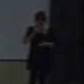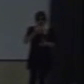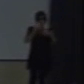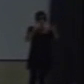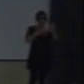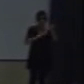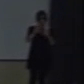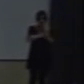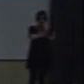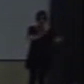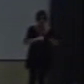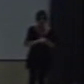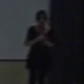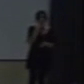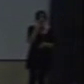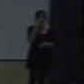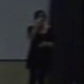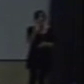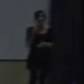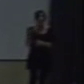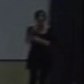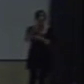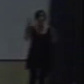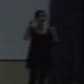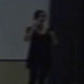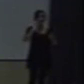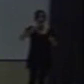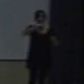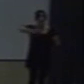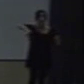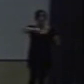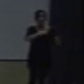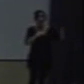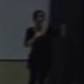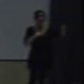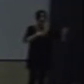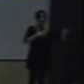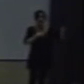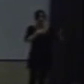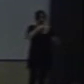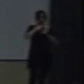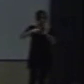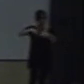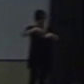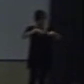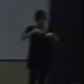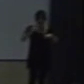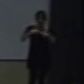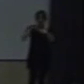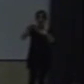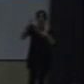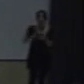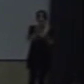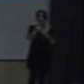només perquè estaven ballant en una platja de Benidorm i això era l'imatge de la gent gran, i sembla que la gent gran sigui això. El problema és quan això es